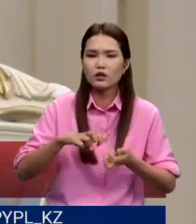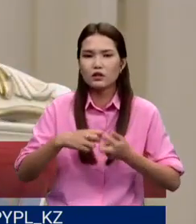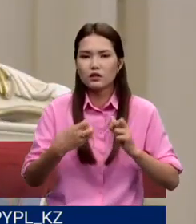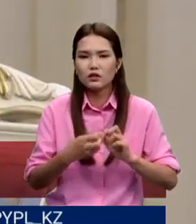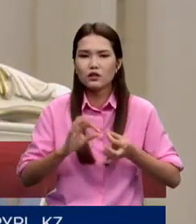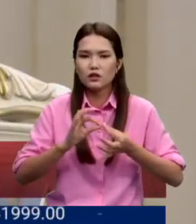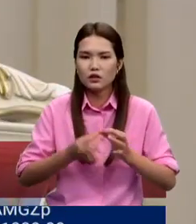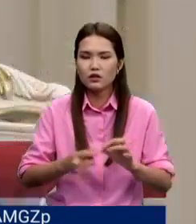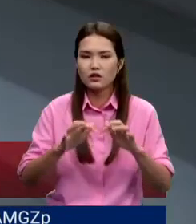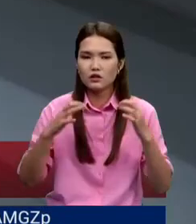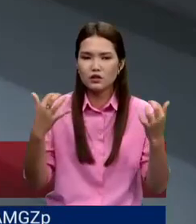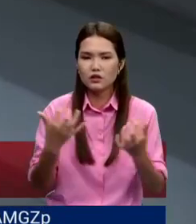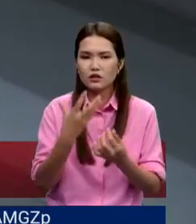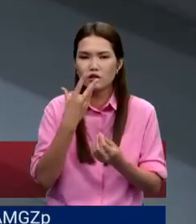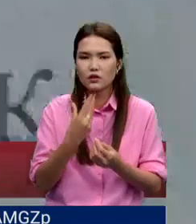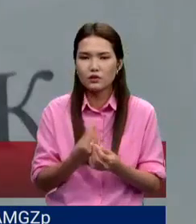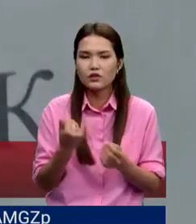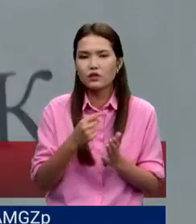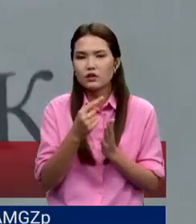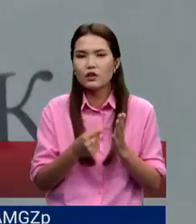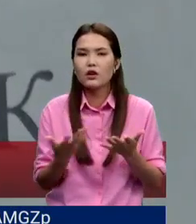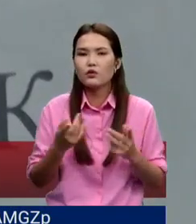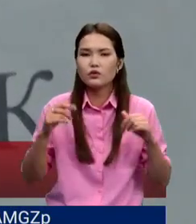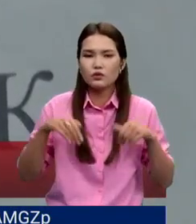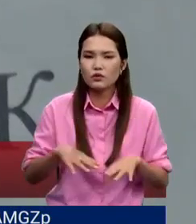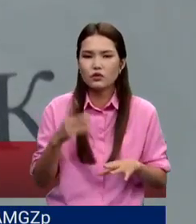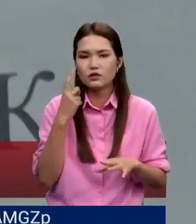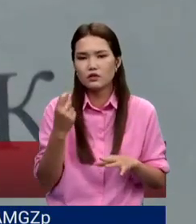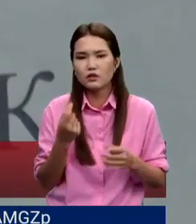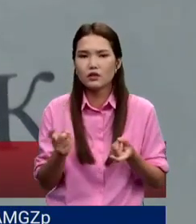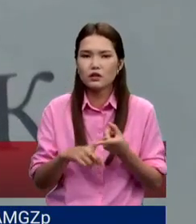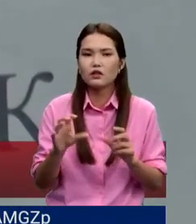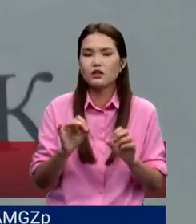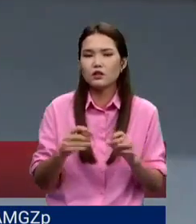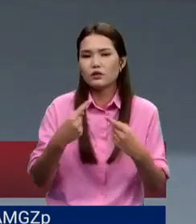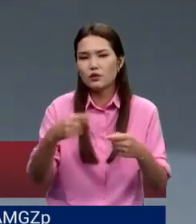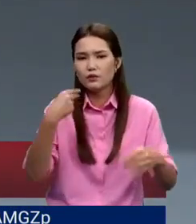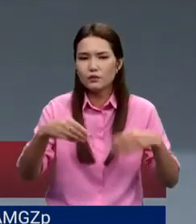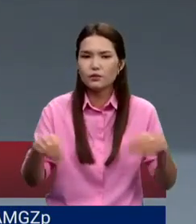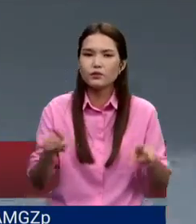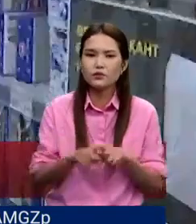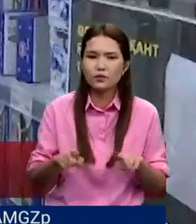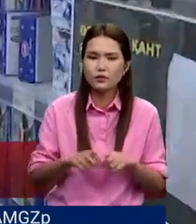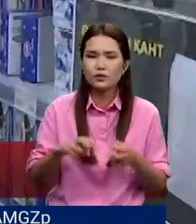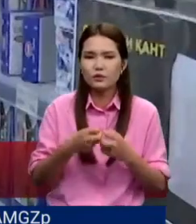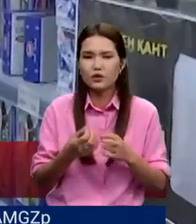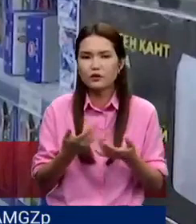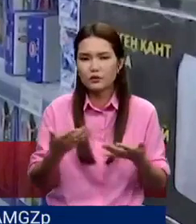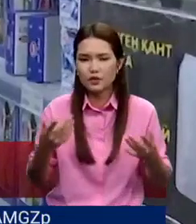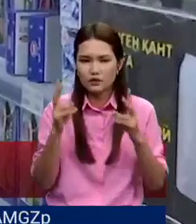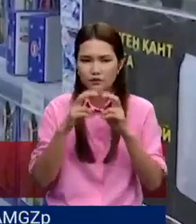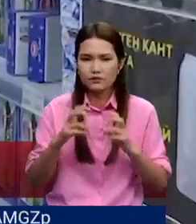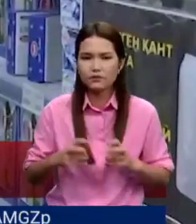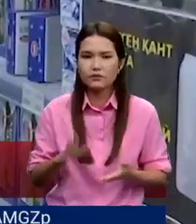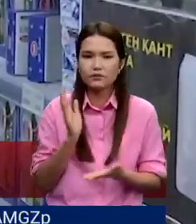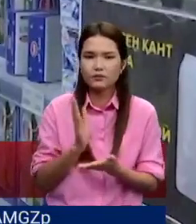Осы аралықта баға тұрақталса игі еді. Қазірдің өзінде ішіп-жемнің кей түрі 80%-ға қымбаттаған. Тұрақтандыру қорлары